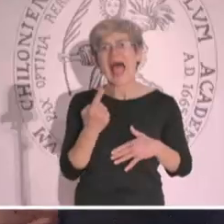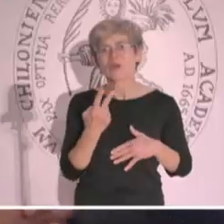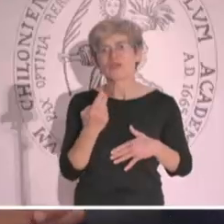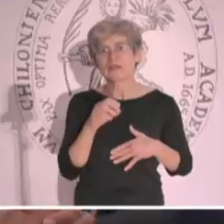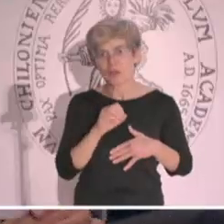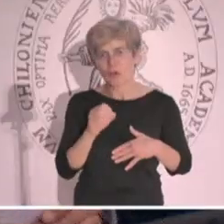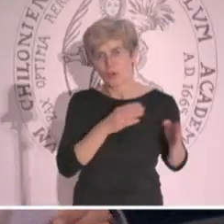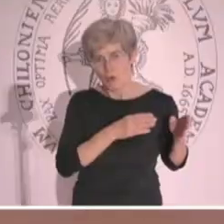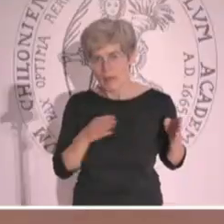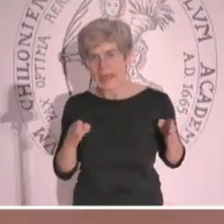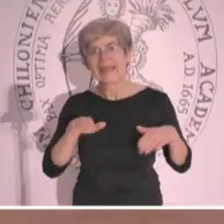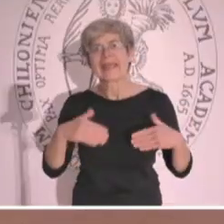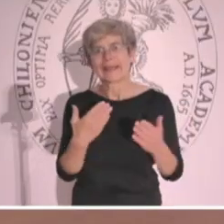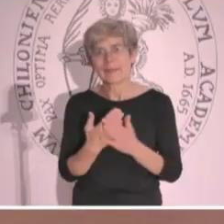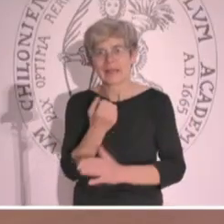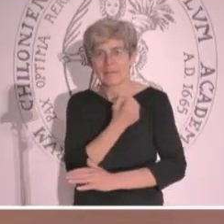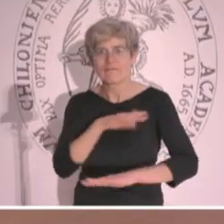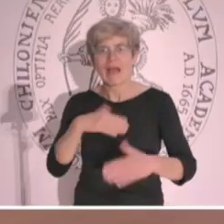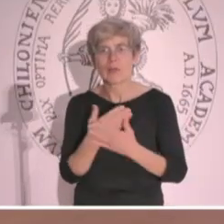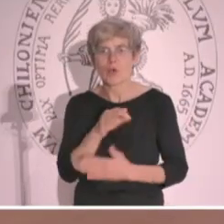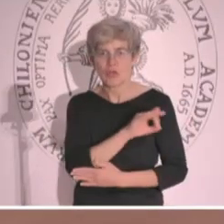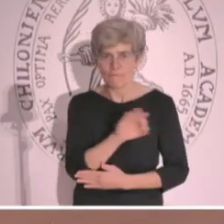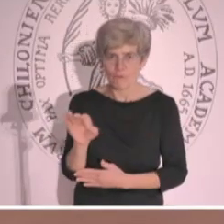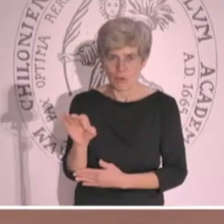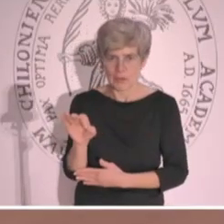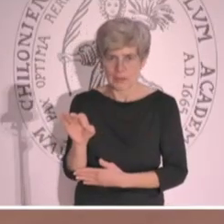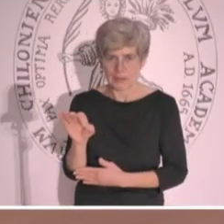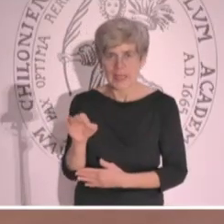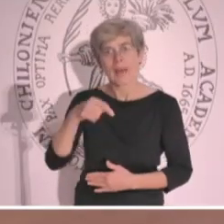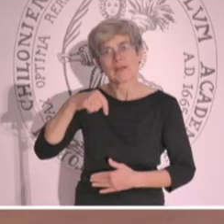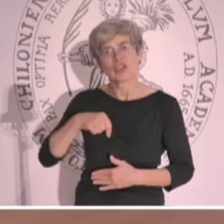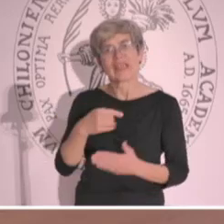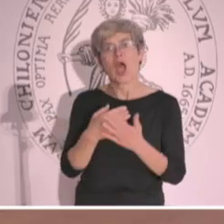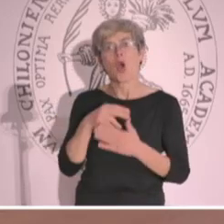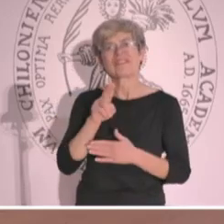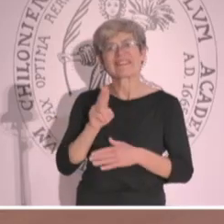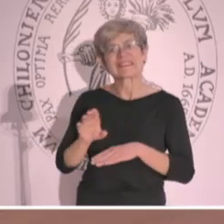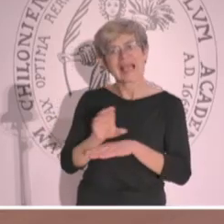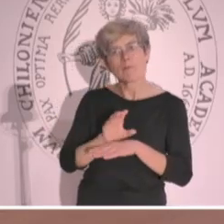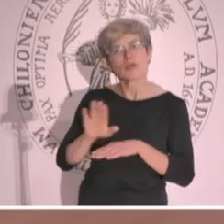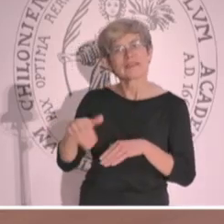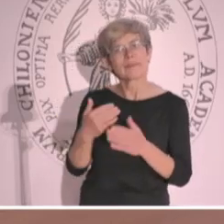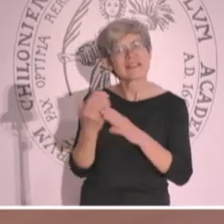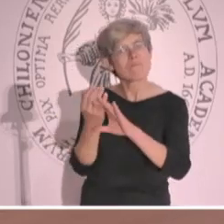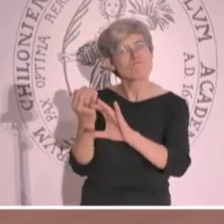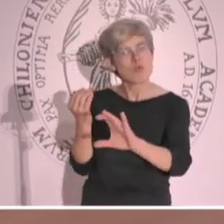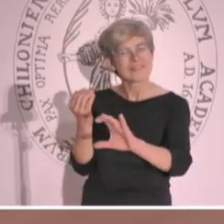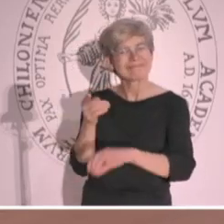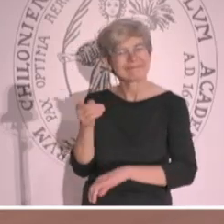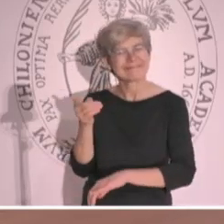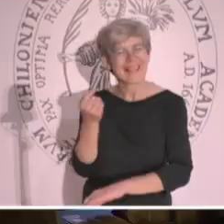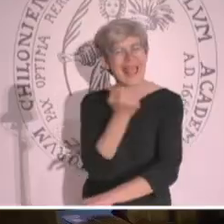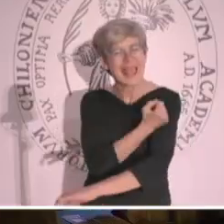Donnerstag. Und nutzen Sie dieses Angebot. Es gibt einen Impfbus hier auf dem Unicampus, keine Anmeldung notwendig.